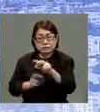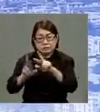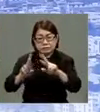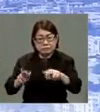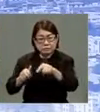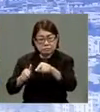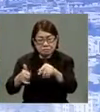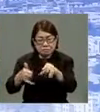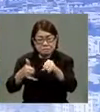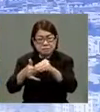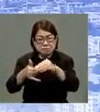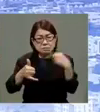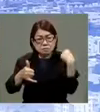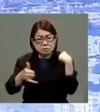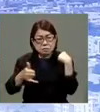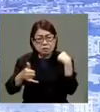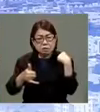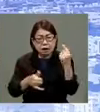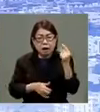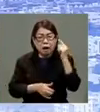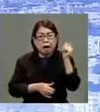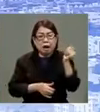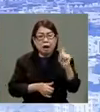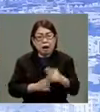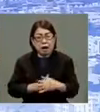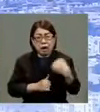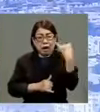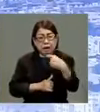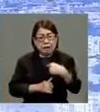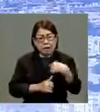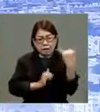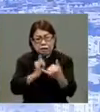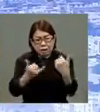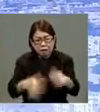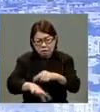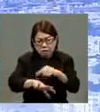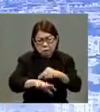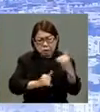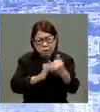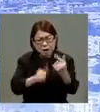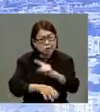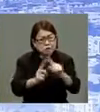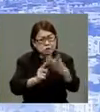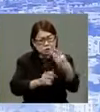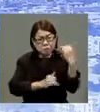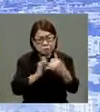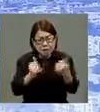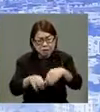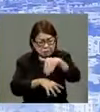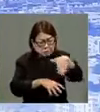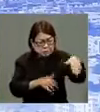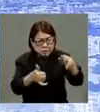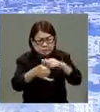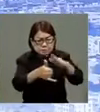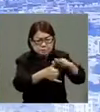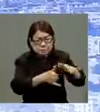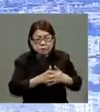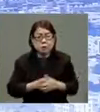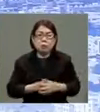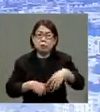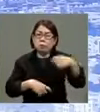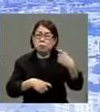ะครับแทนที่อย่างที่บอกว่าจะต้องไปกวาดคนมาเป็นร้อยคนไปสอบสวนทั้งหลายนี่มาเนี่ยระบบของการที่เราจะดูแลตรงนี้เนี่ย